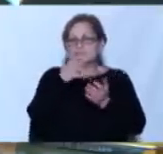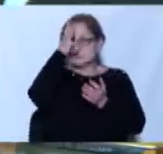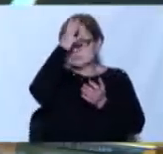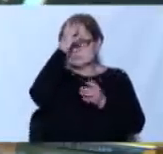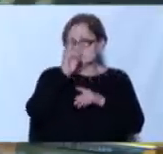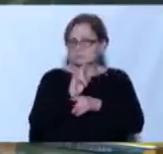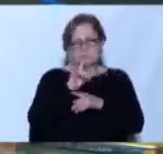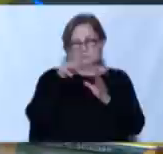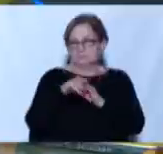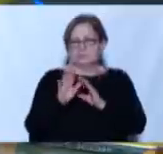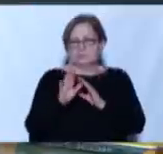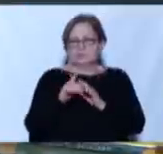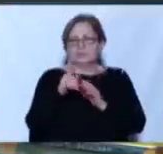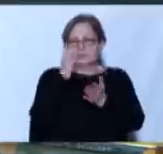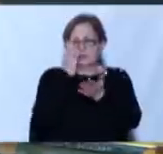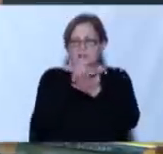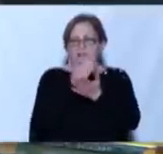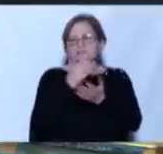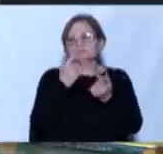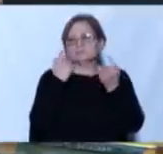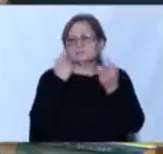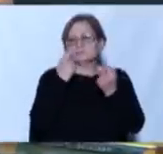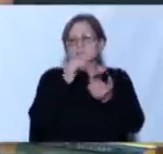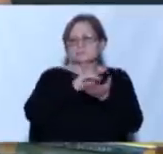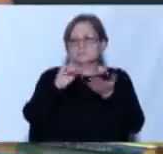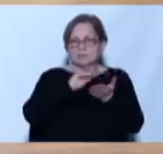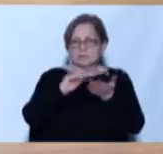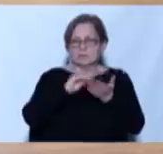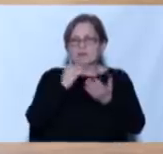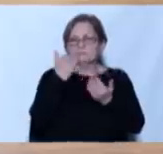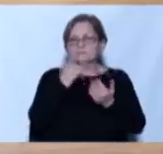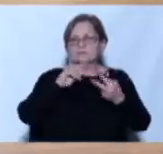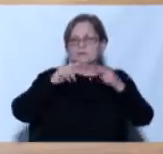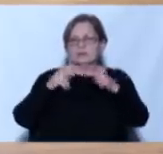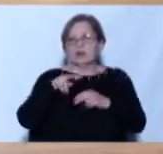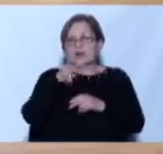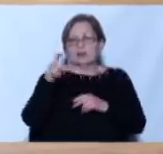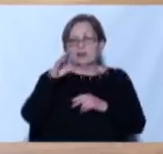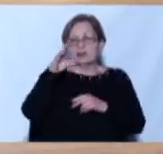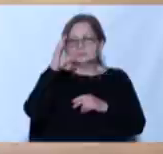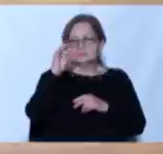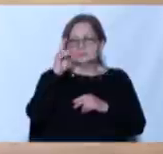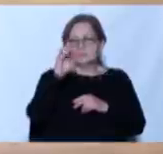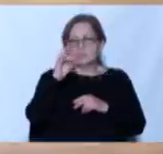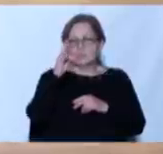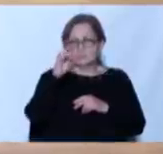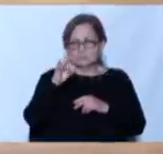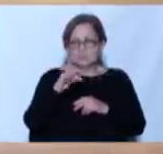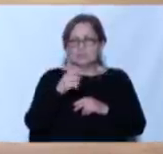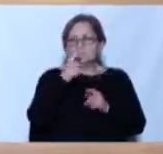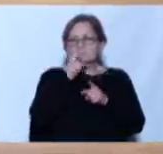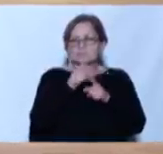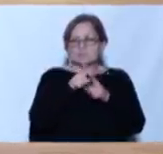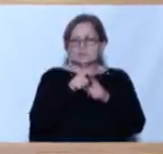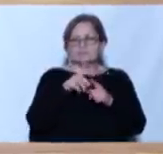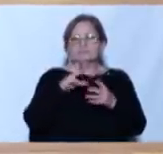გაკეთა წინდვალე ნაშრომი და ჩვენ ამაზე ვისაუბრებთ, ეს არის სიტყვის კონა, ლექსიკონი ქართული. მაინც თვითონაც წერს იმაში, რომ ესო ქართველებსო